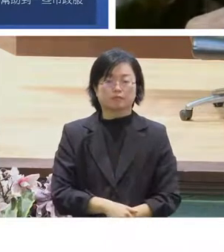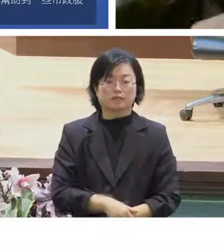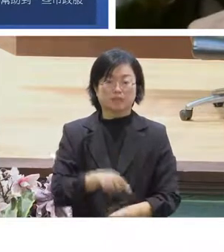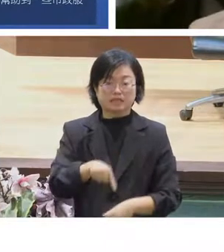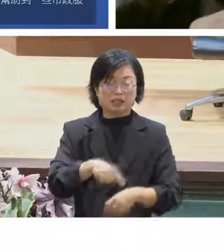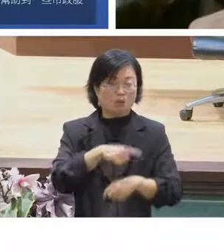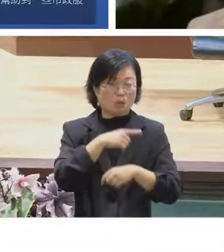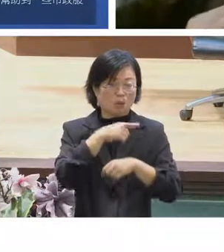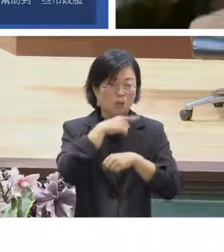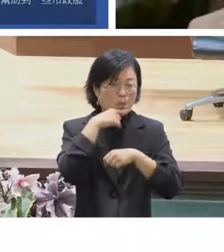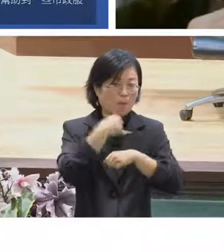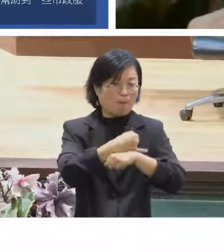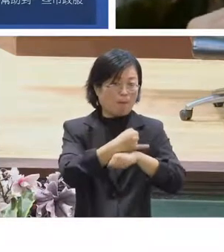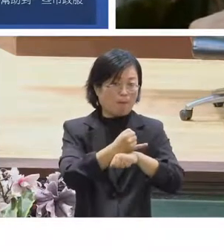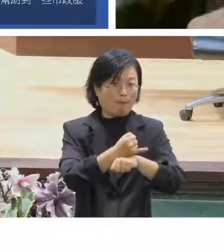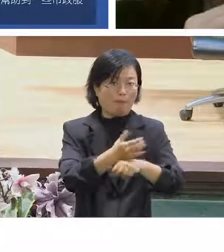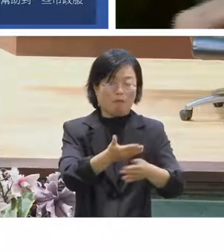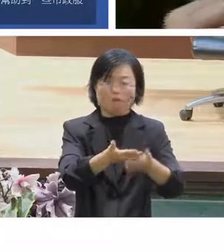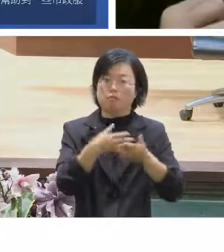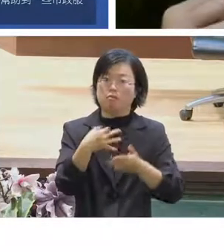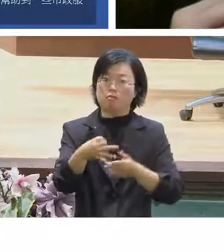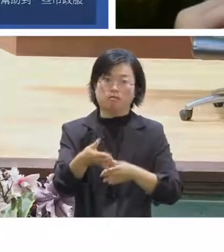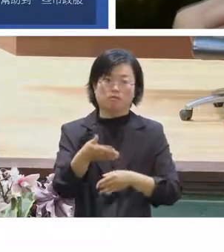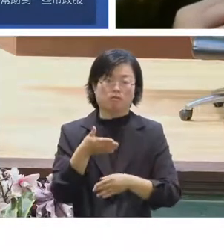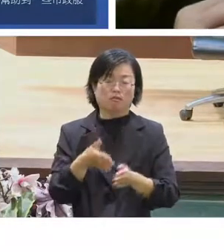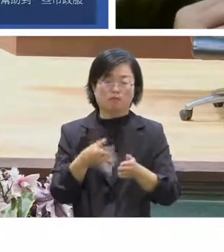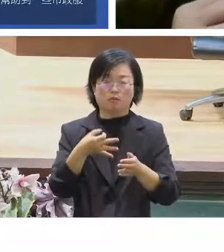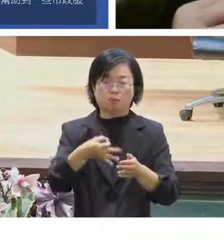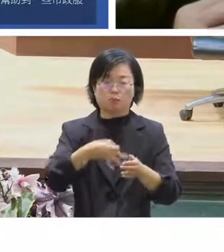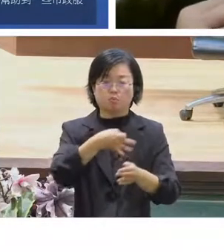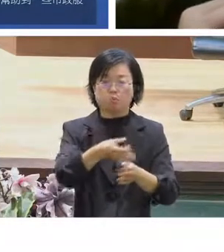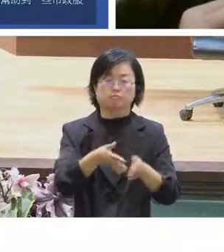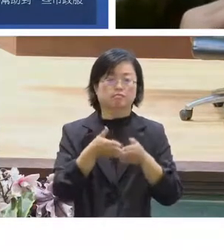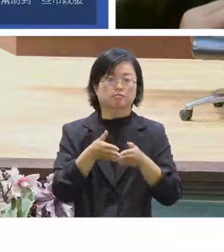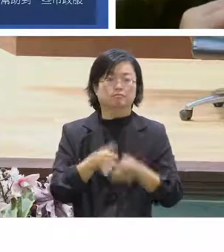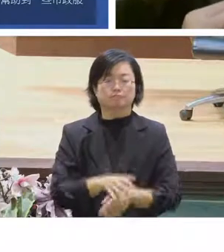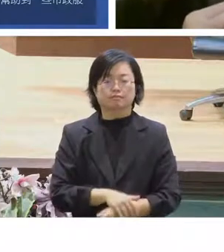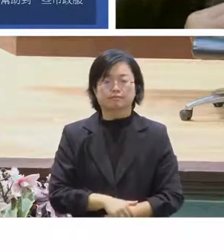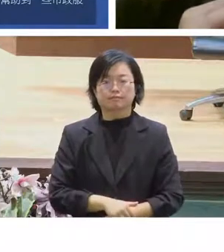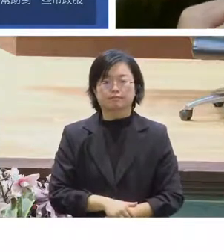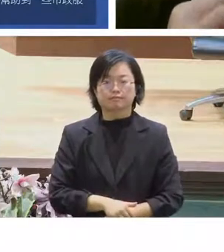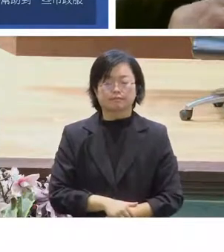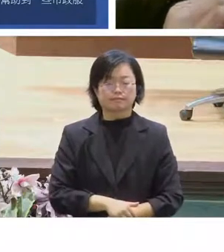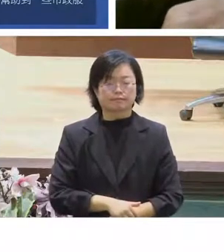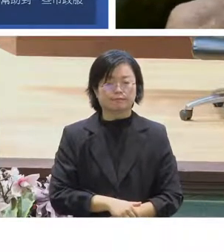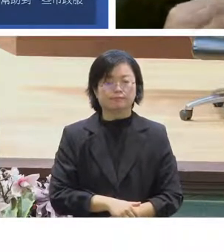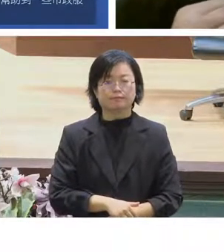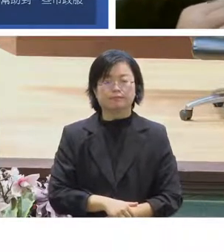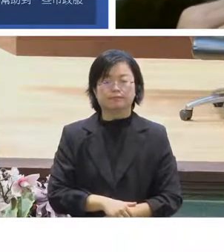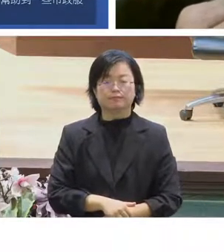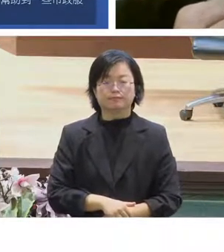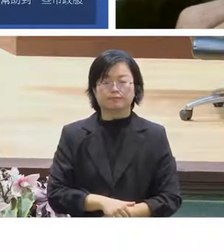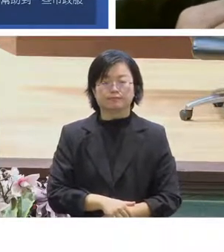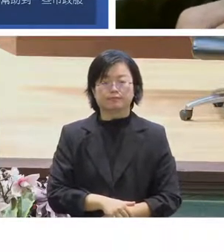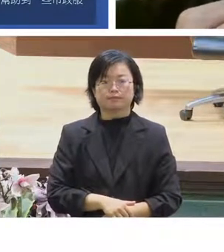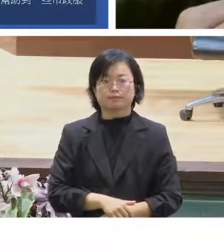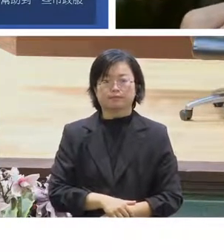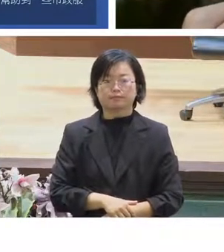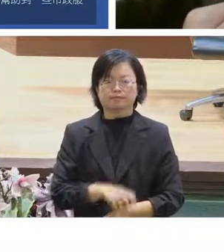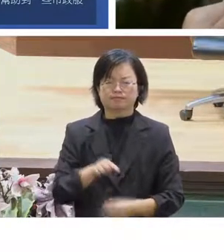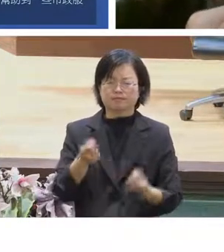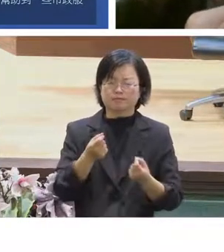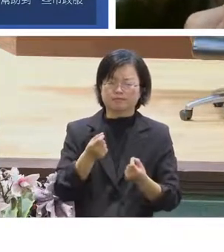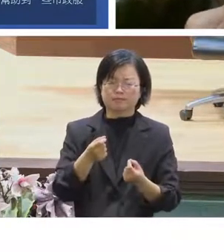收费的一种服务。所以其实是一个，他 它有一种商业化的一种做法，但